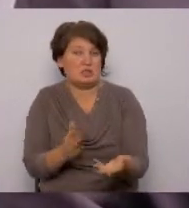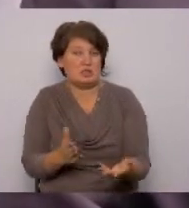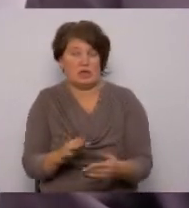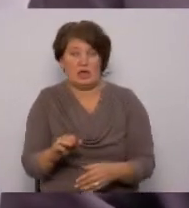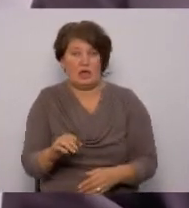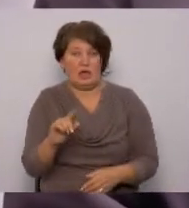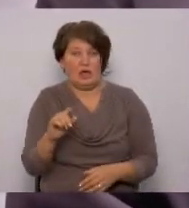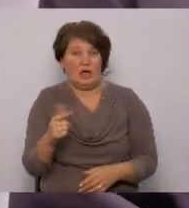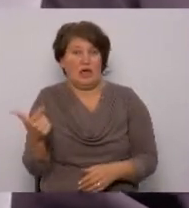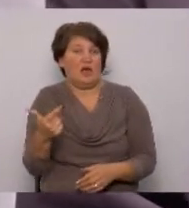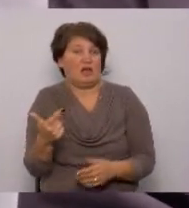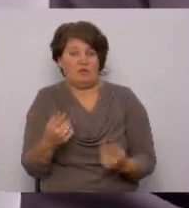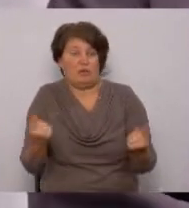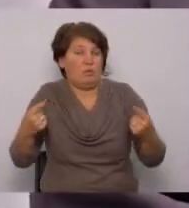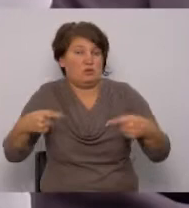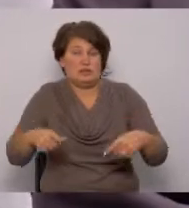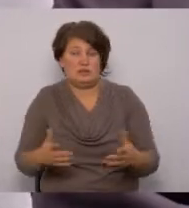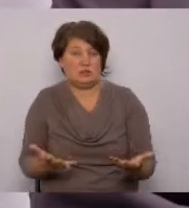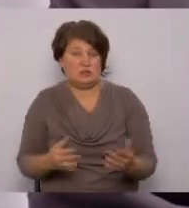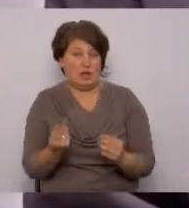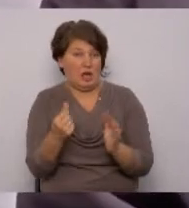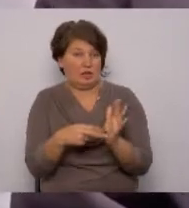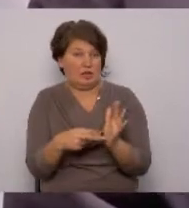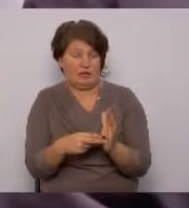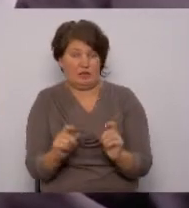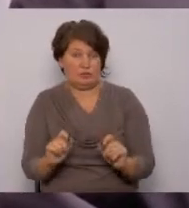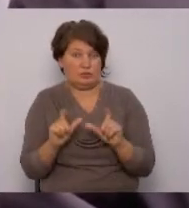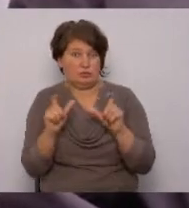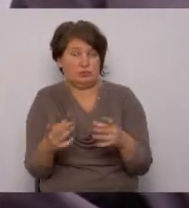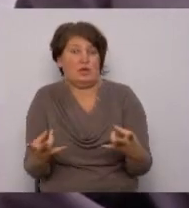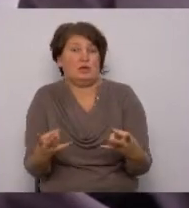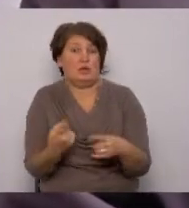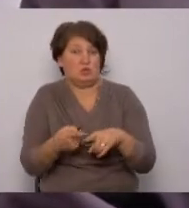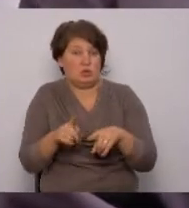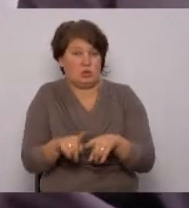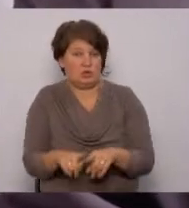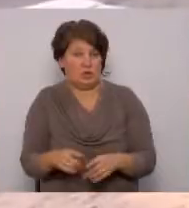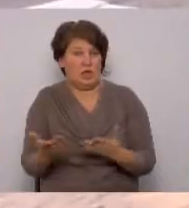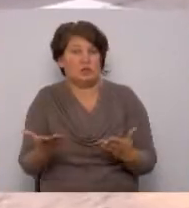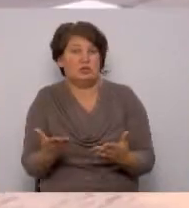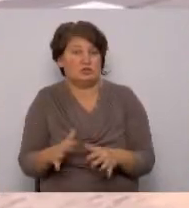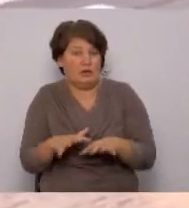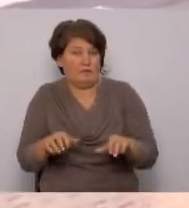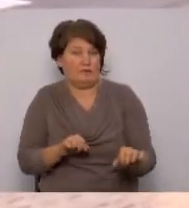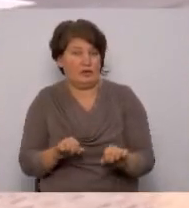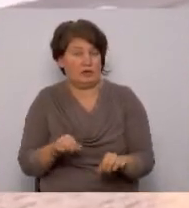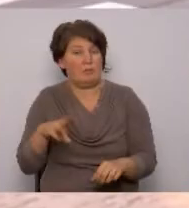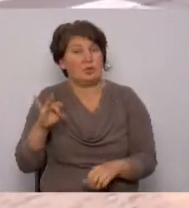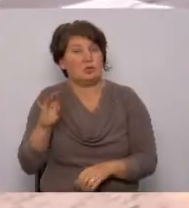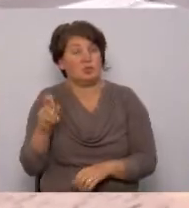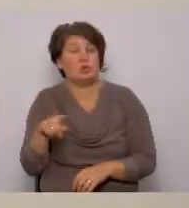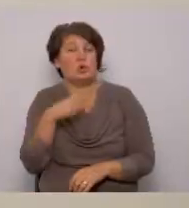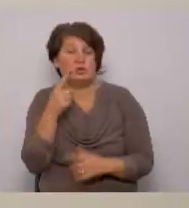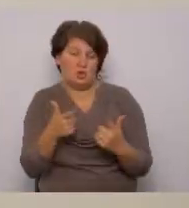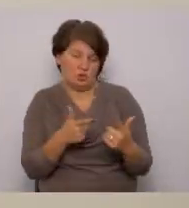гривня, як говориться, обезцінюється, а тарифи ростуть. А до чого це йдеться влада, я не розумію це тоді. Ірина Присяжнюк каже, що